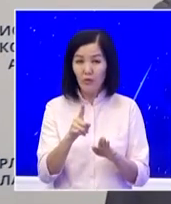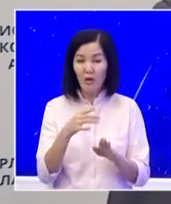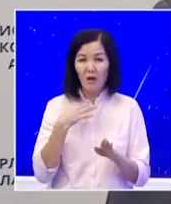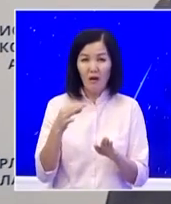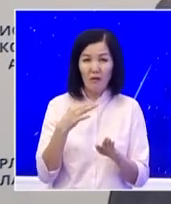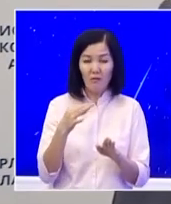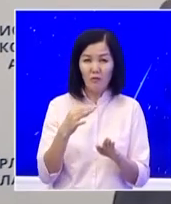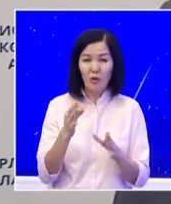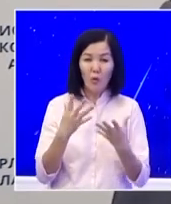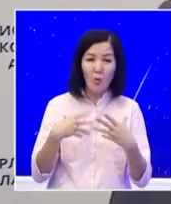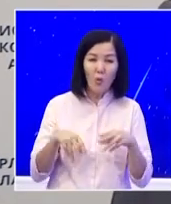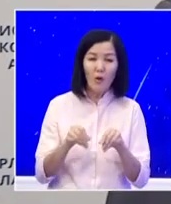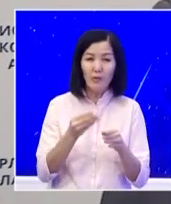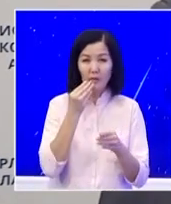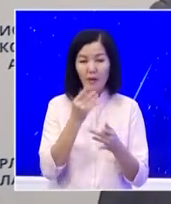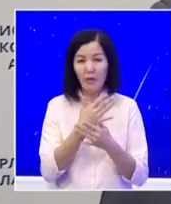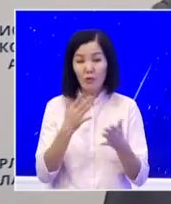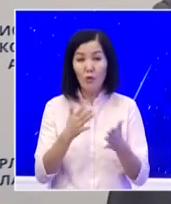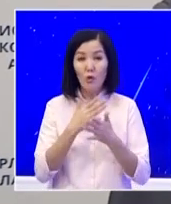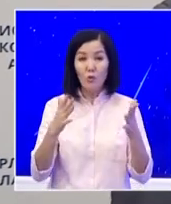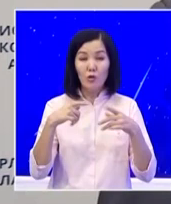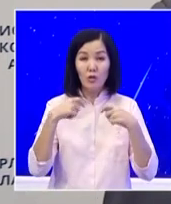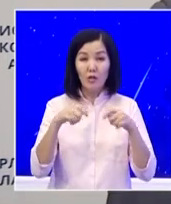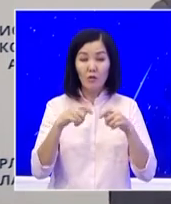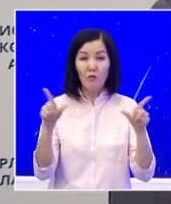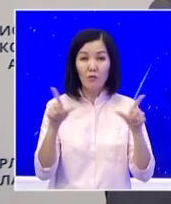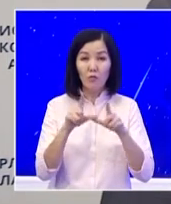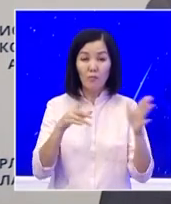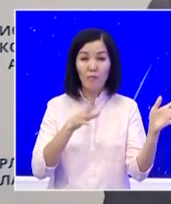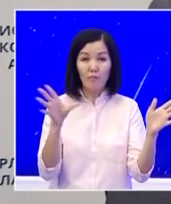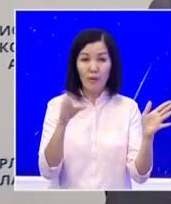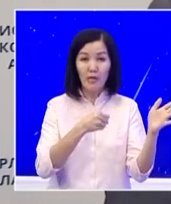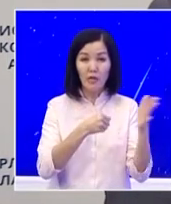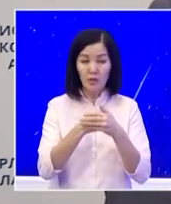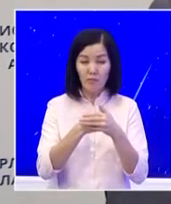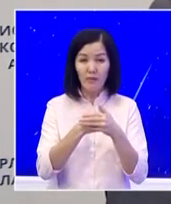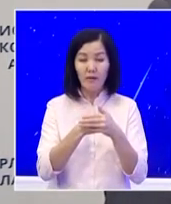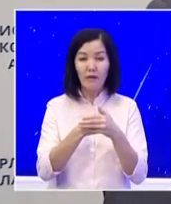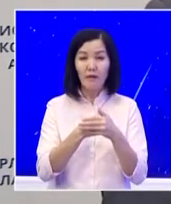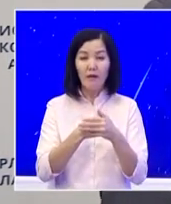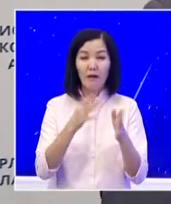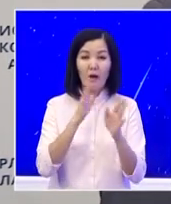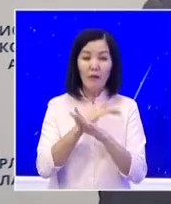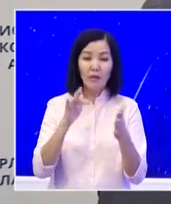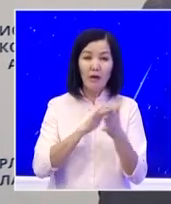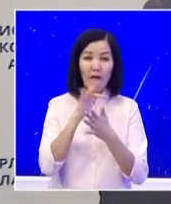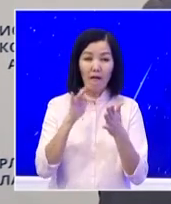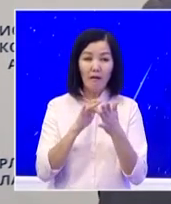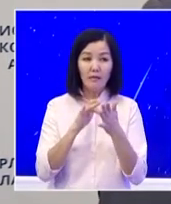қоғамдық тамақтану үлкен сауда үйлерінде жабуға мүмкіндік болады. Қапшағай қаласына келетін